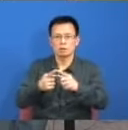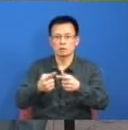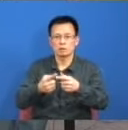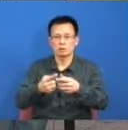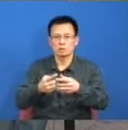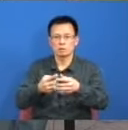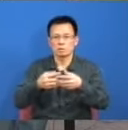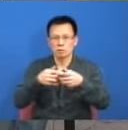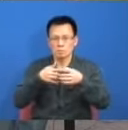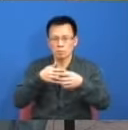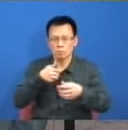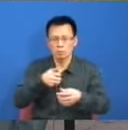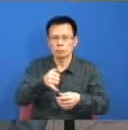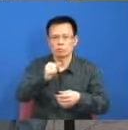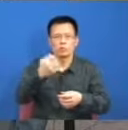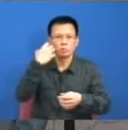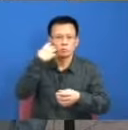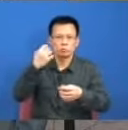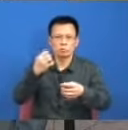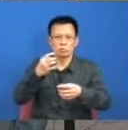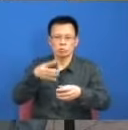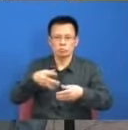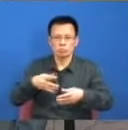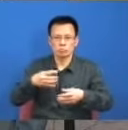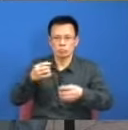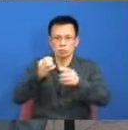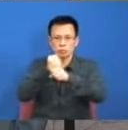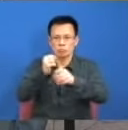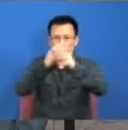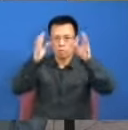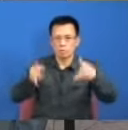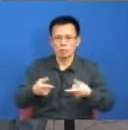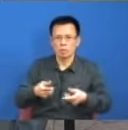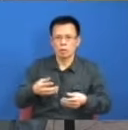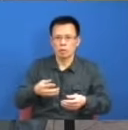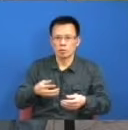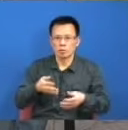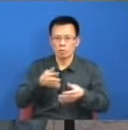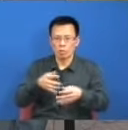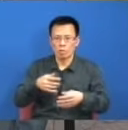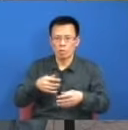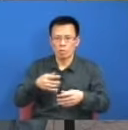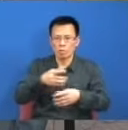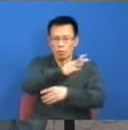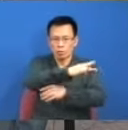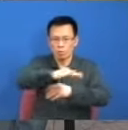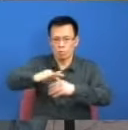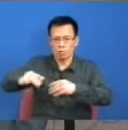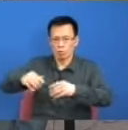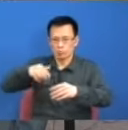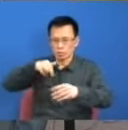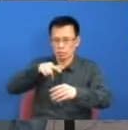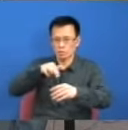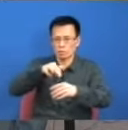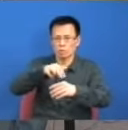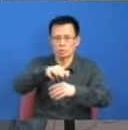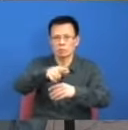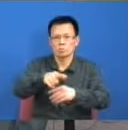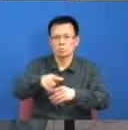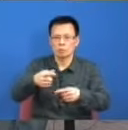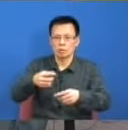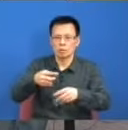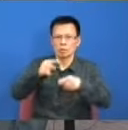街行出去電車路啦。 即係向文華酒店咁樣行。 係向海邊啦。 海邊啦， 係啦。咁行到去呢一個電車路，咁就大家坐